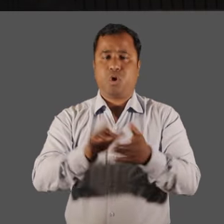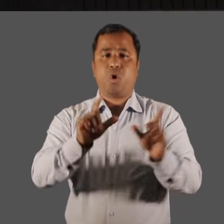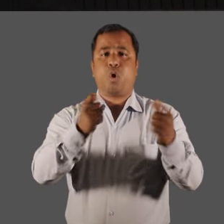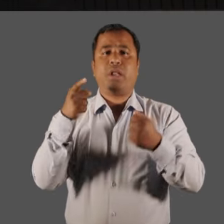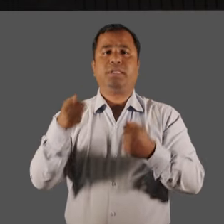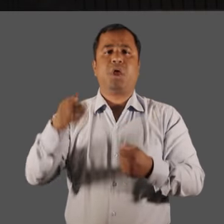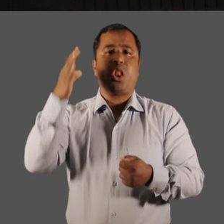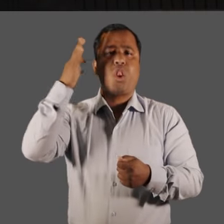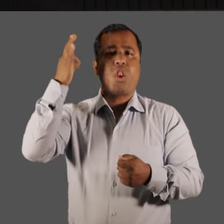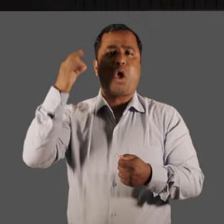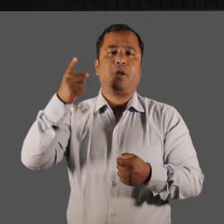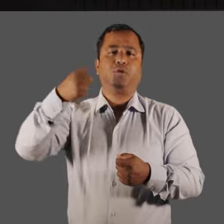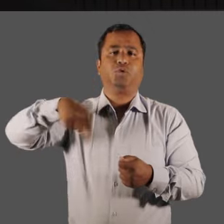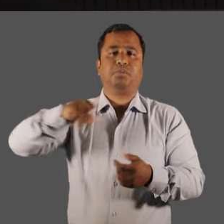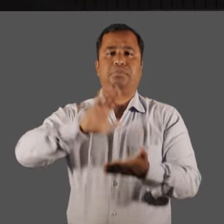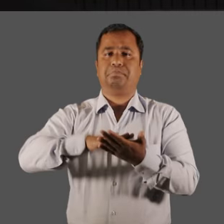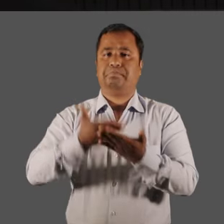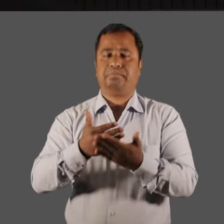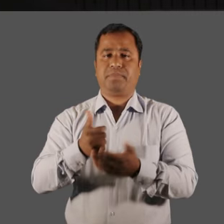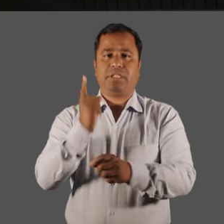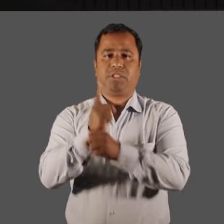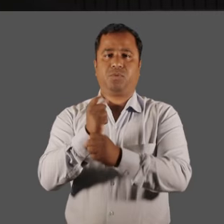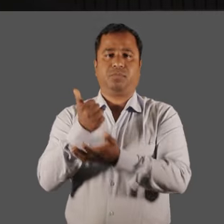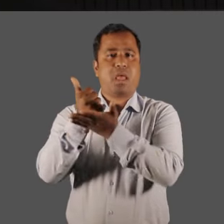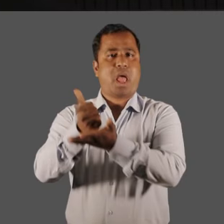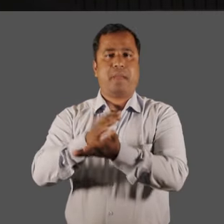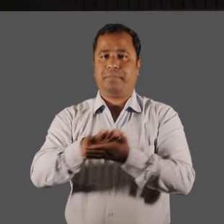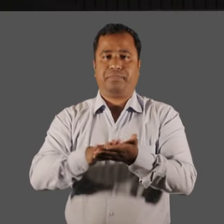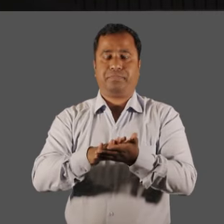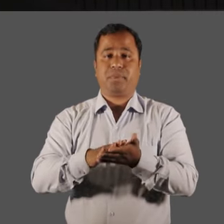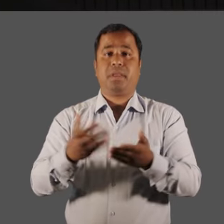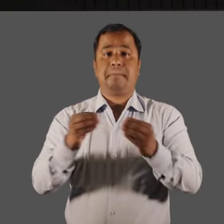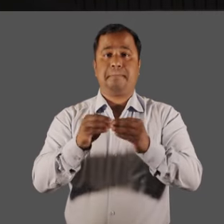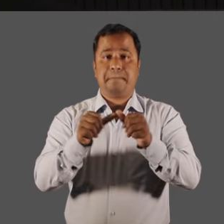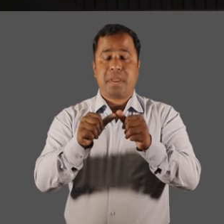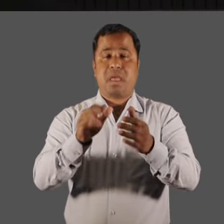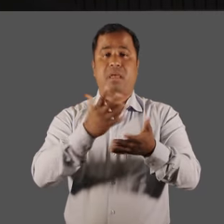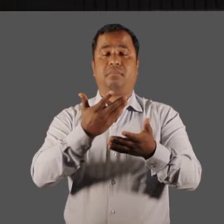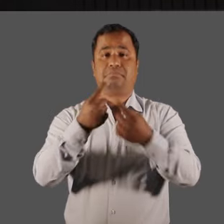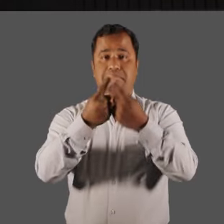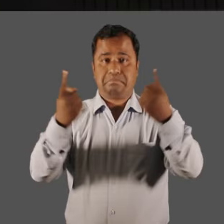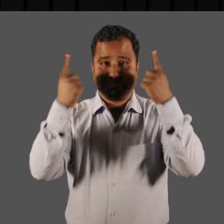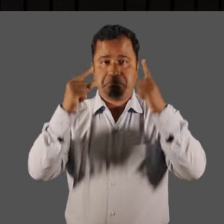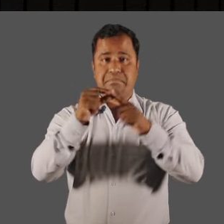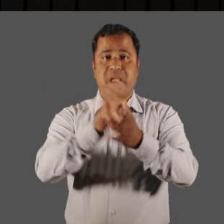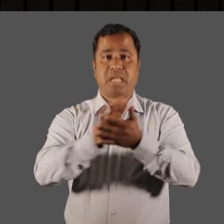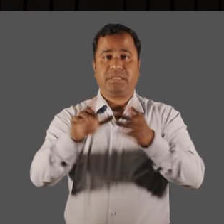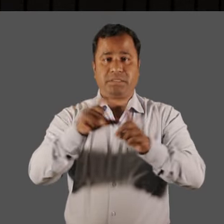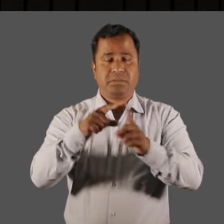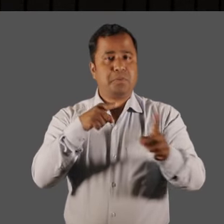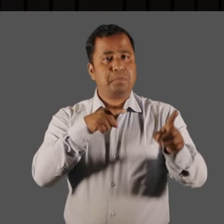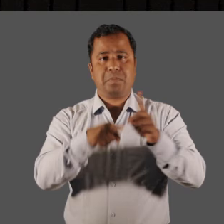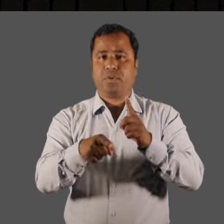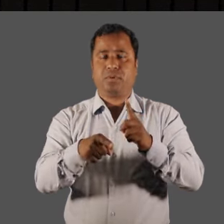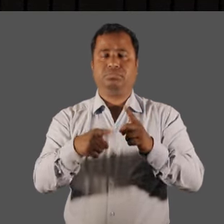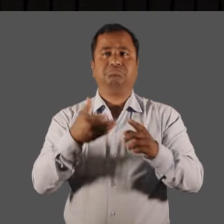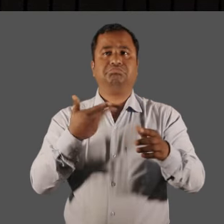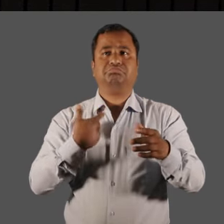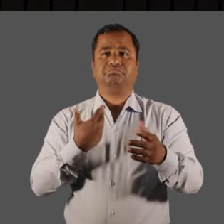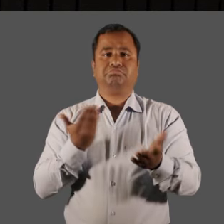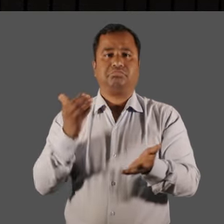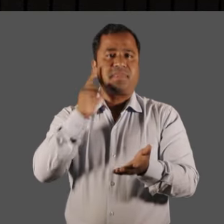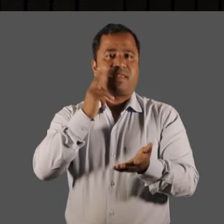কলেজেও ইন্টারপ্রেটারের কোনো ব্যবস্থা নেই। আর হায়ার এডুকেশন তো অনেক অনেক অনেক দূরের ব্যাপার তাদের জন্য। মানে তারা আসলে অনেকটা স্বপ্নের মতোই